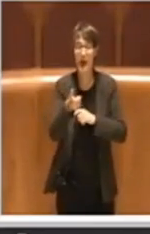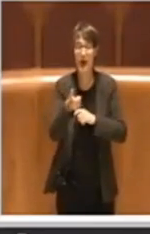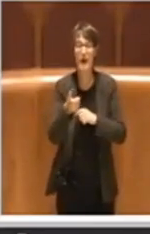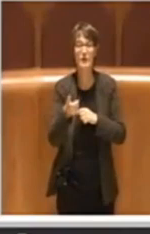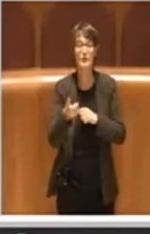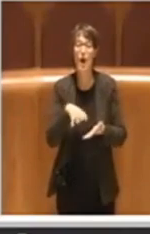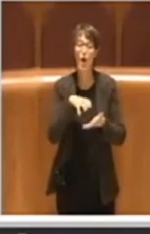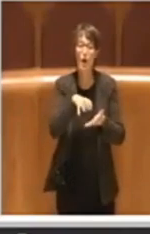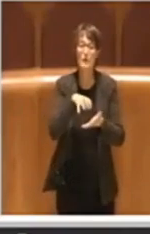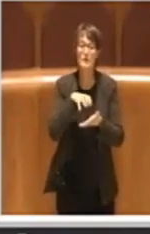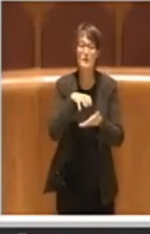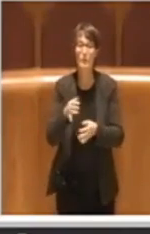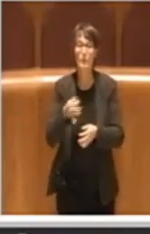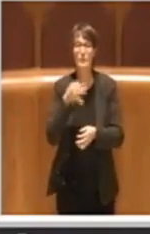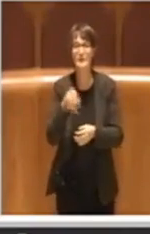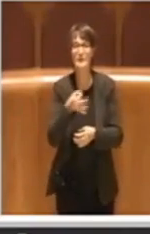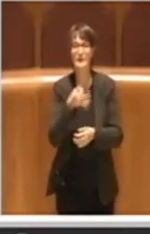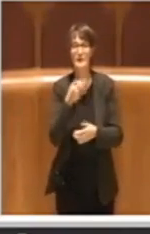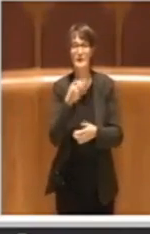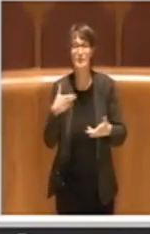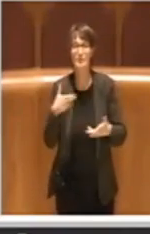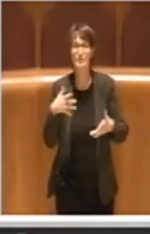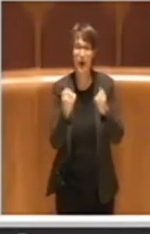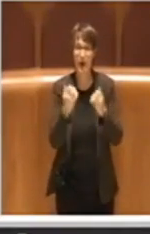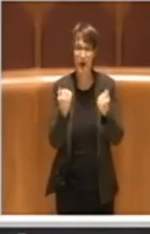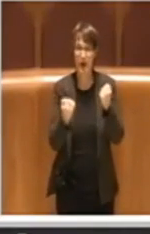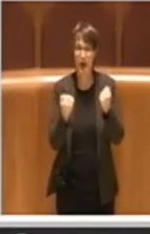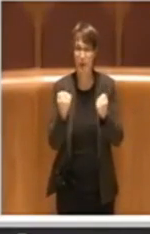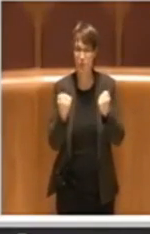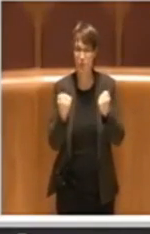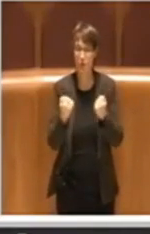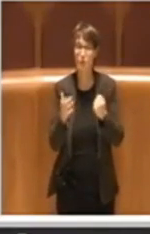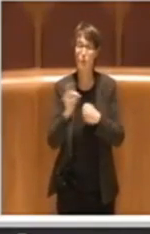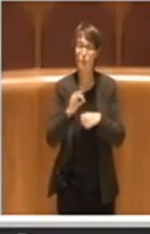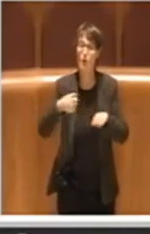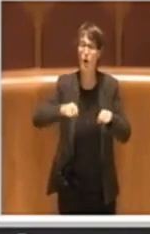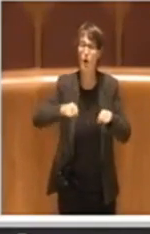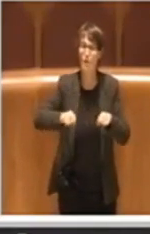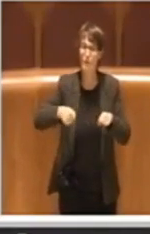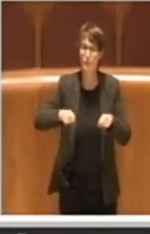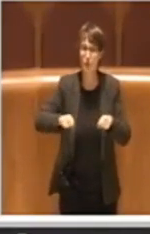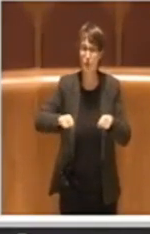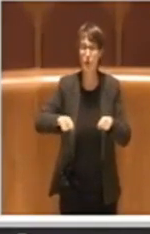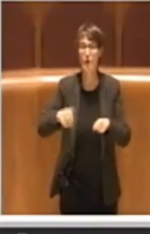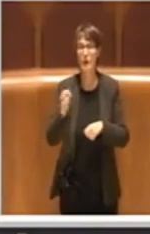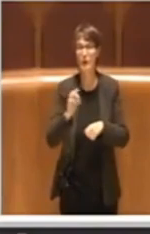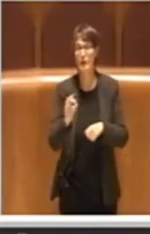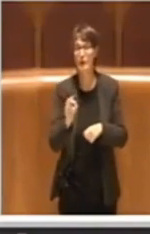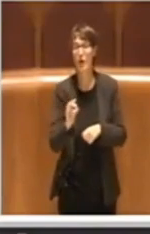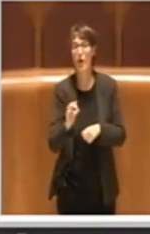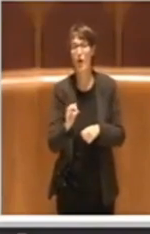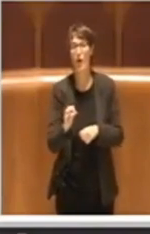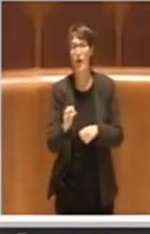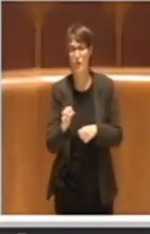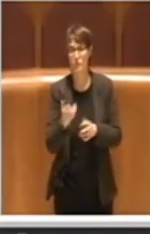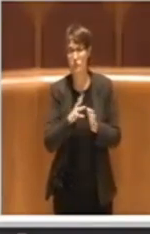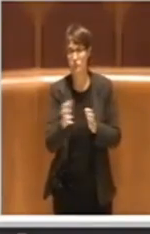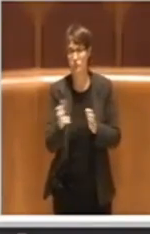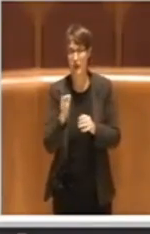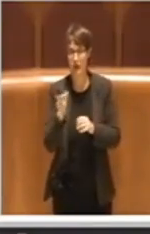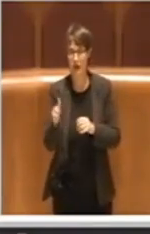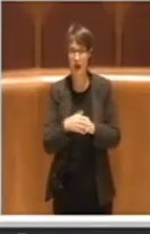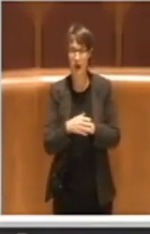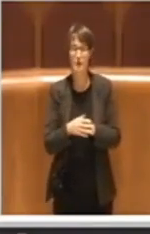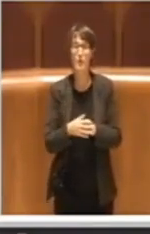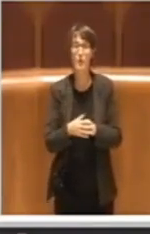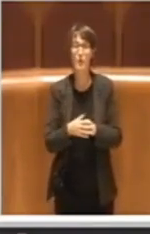sempre per autovetture e in questo caso anti ciclomotori motocicli che quindi i contributi statali ma riguardano le